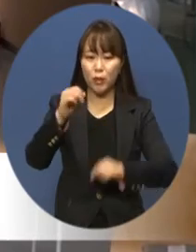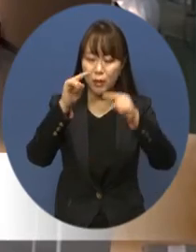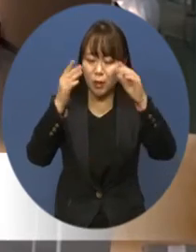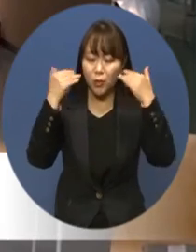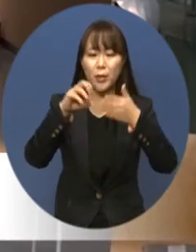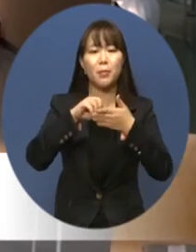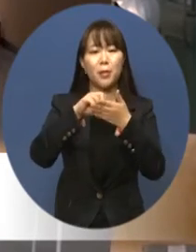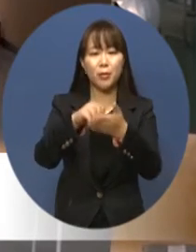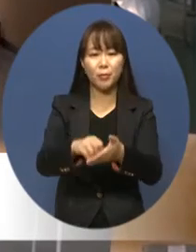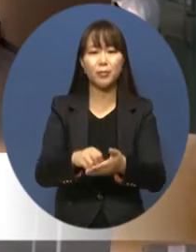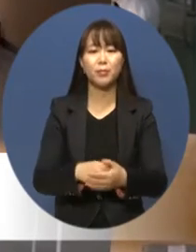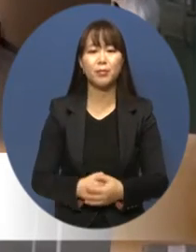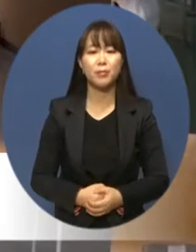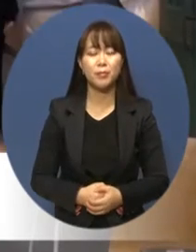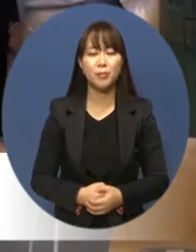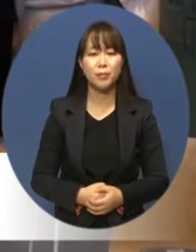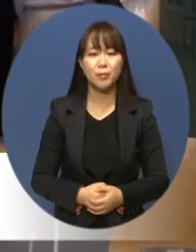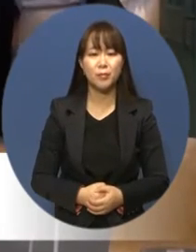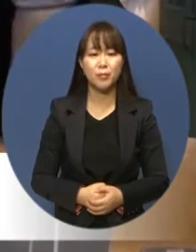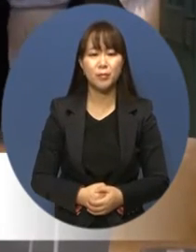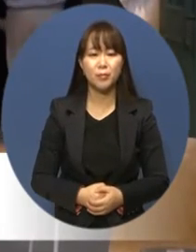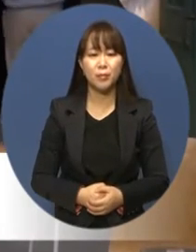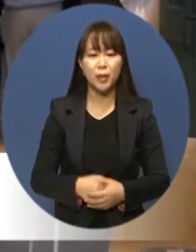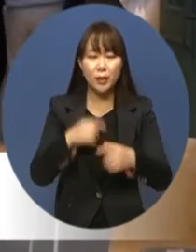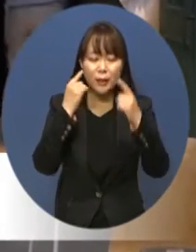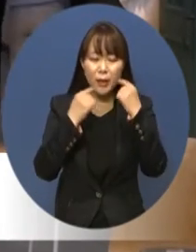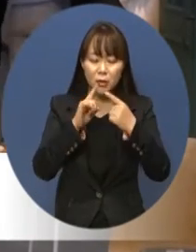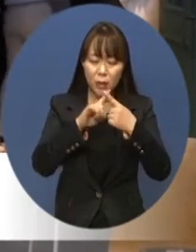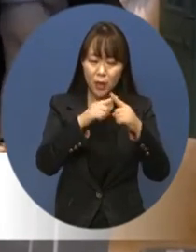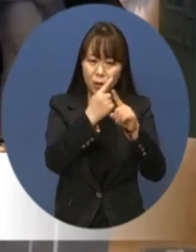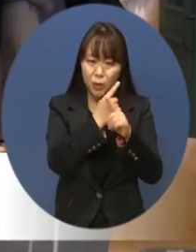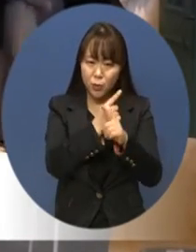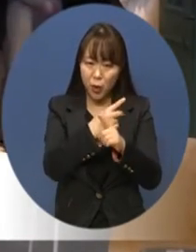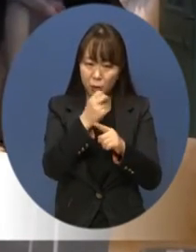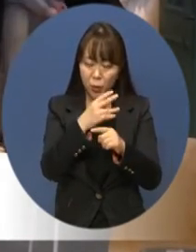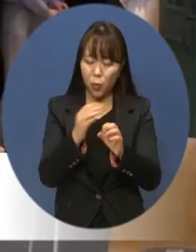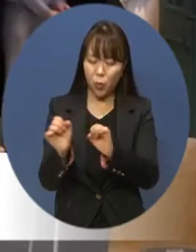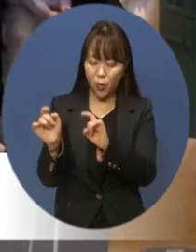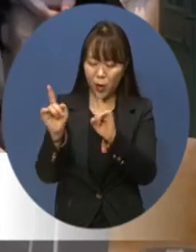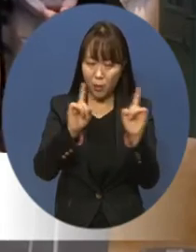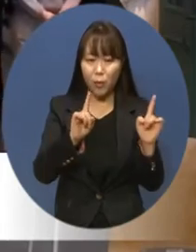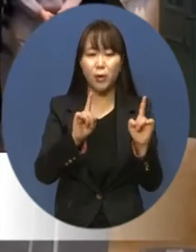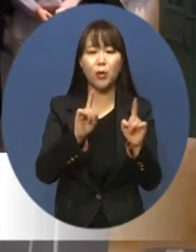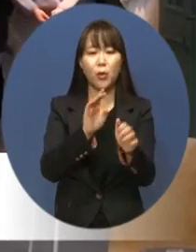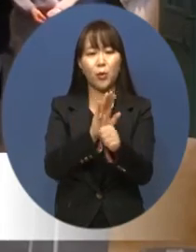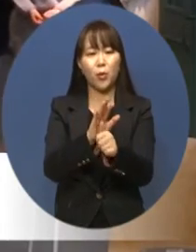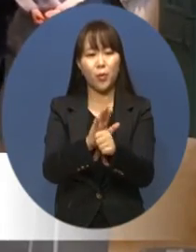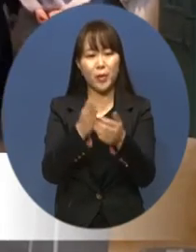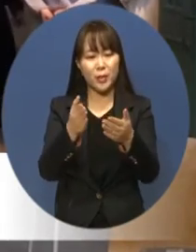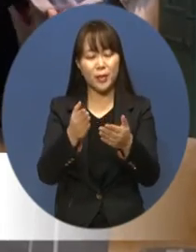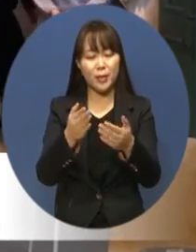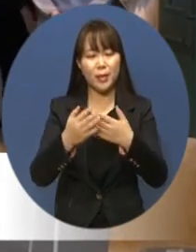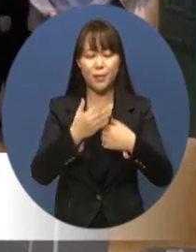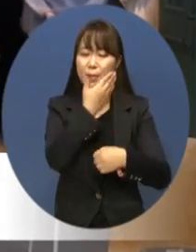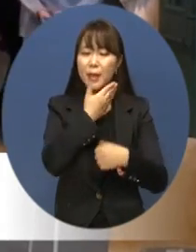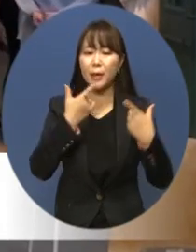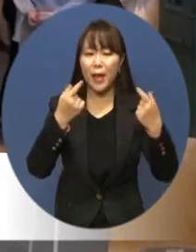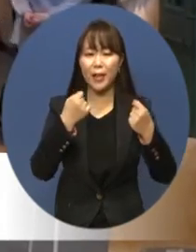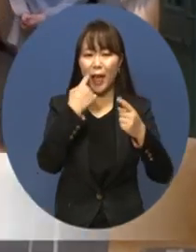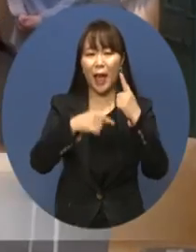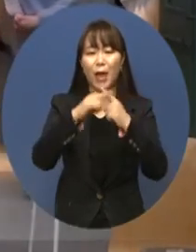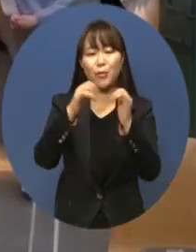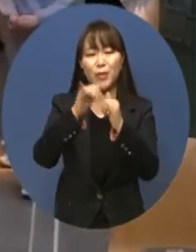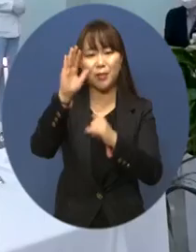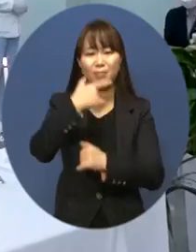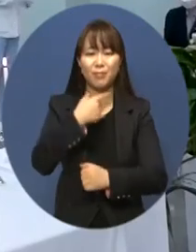분장 대학교에 입학하게 되었습니다 3초의 추와 아 으 아아아 제 비타민과 같애 간호사가 되고